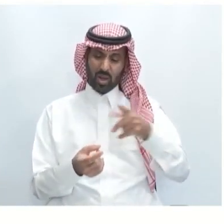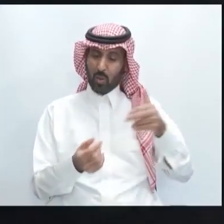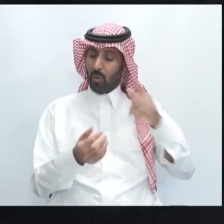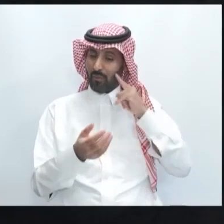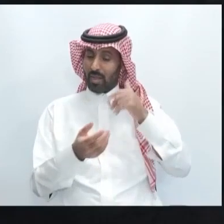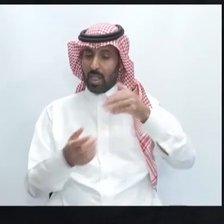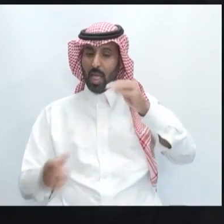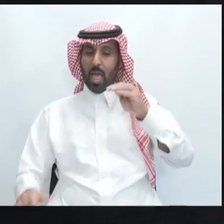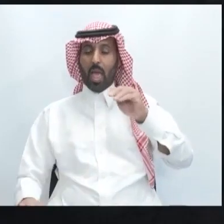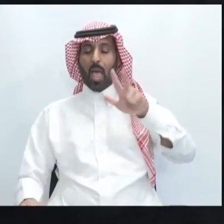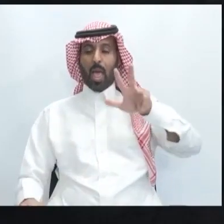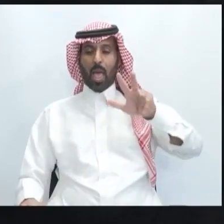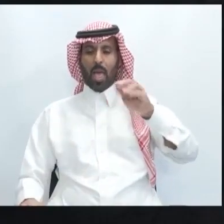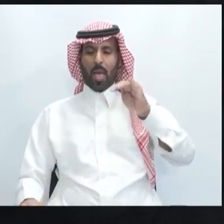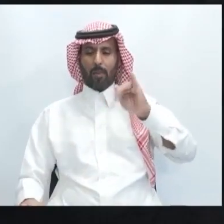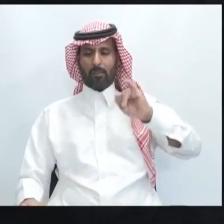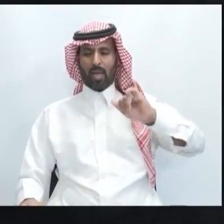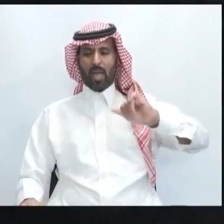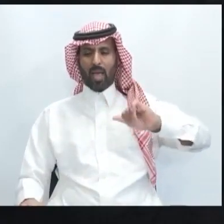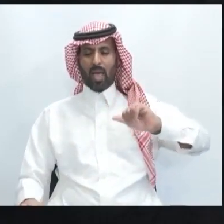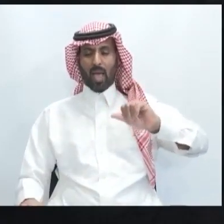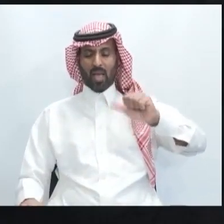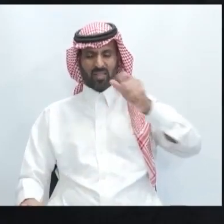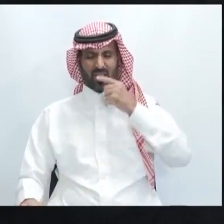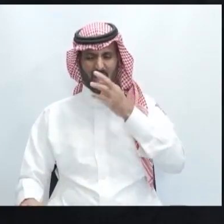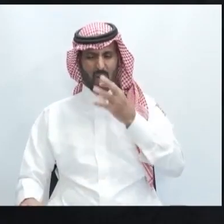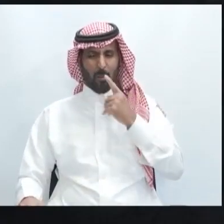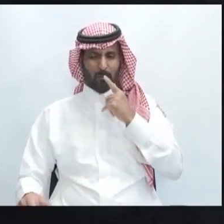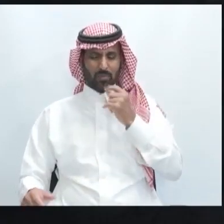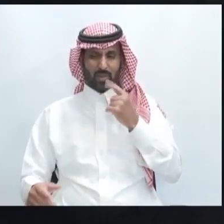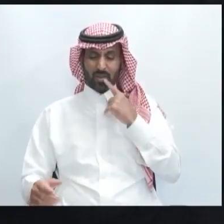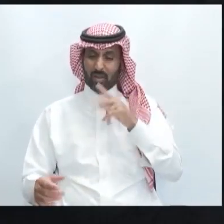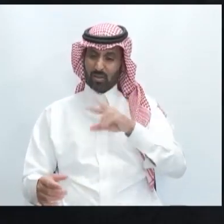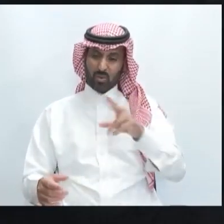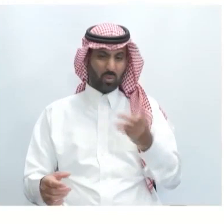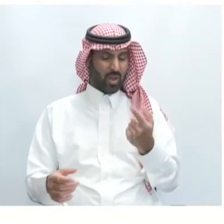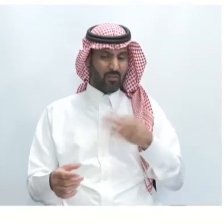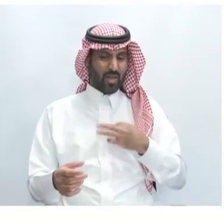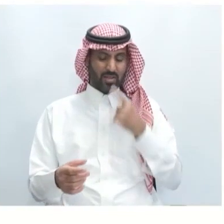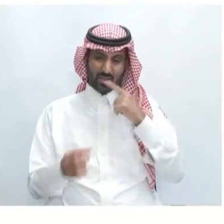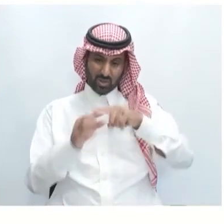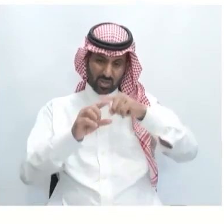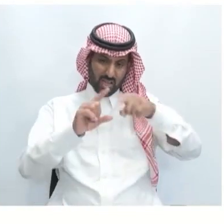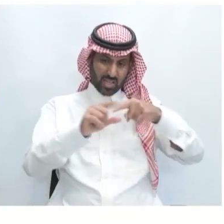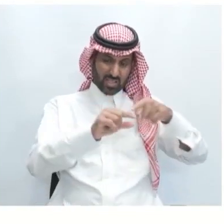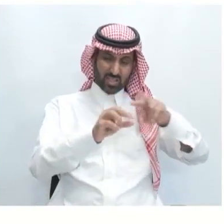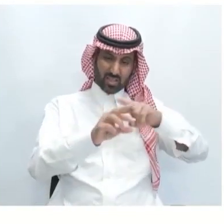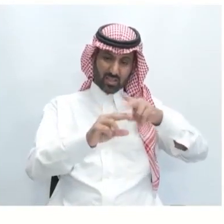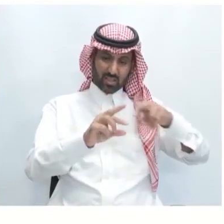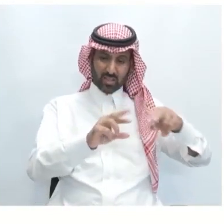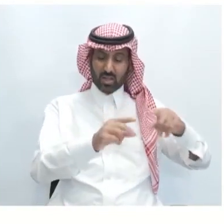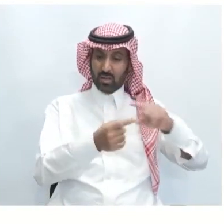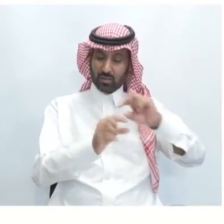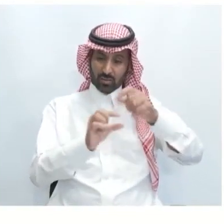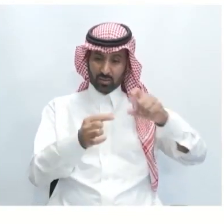ما الفائده من وجود ار كثيره وتنوع كثير ماذا سيعطيني ذلك سيعطيني سلاسل كثيره من الاحماض